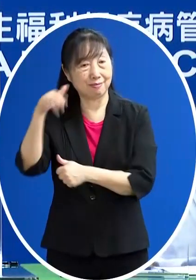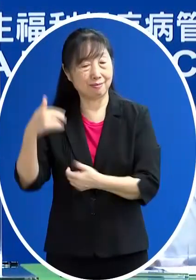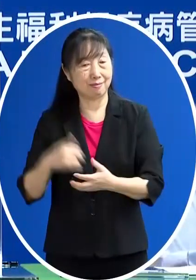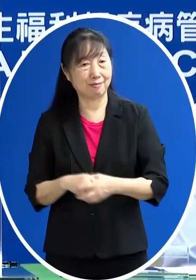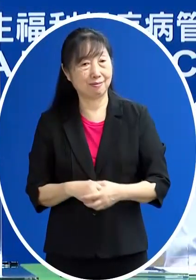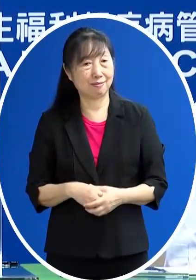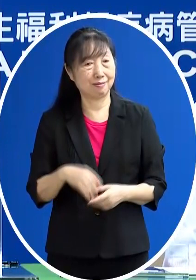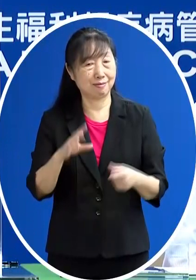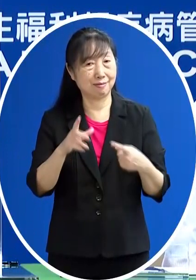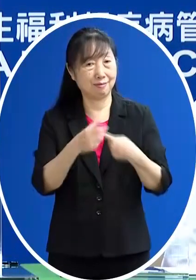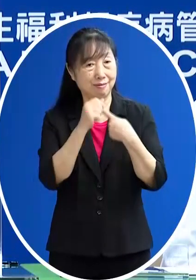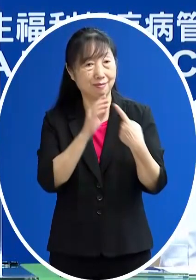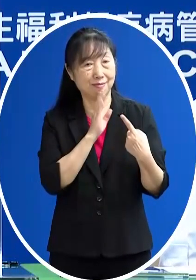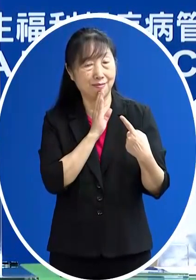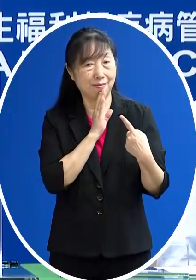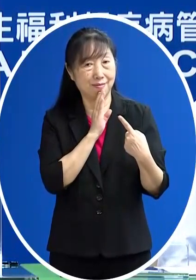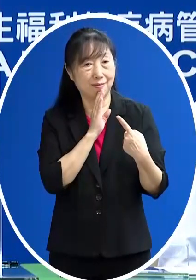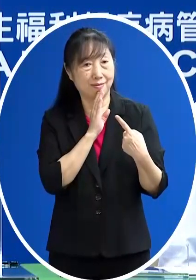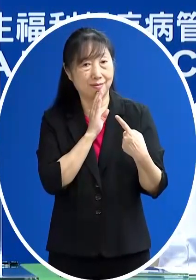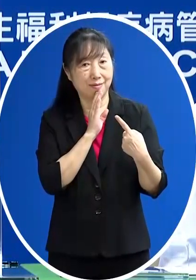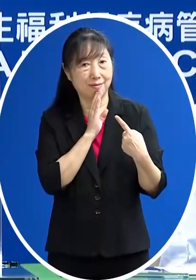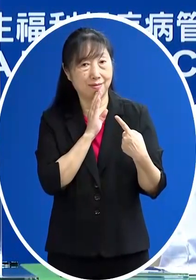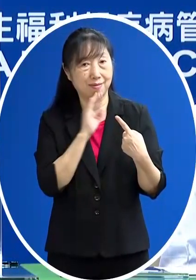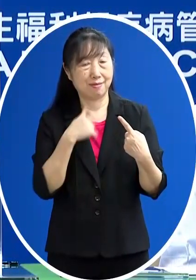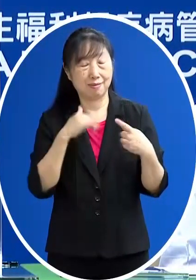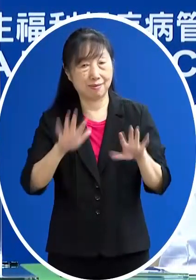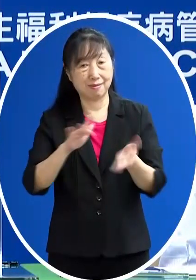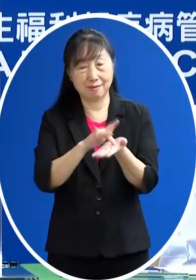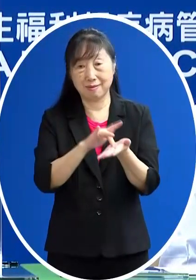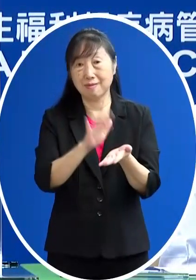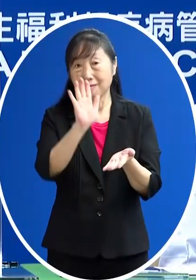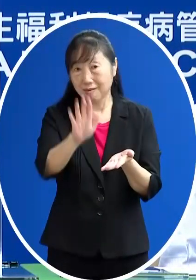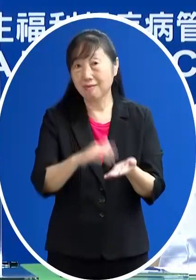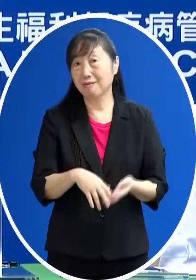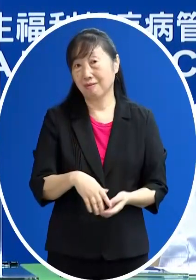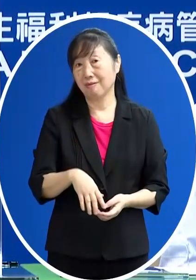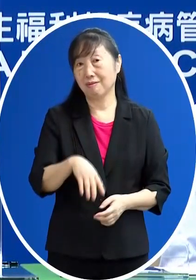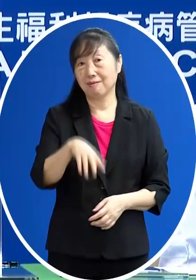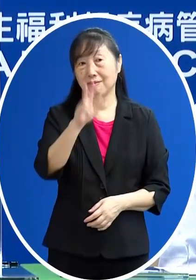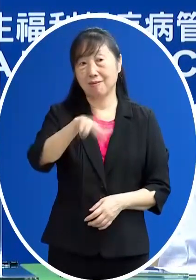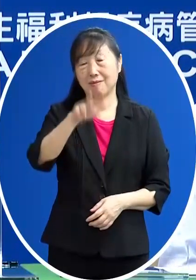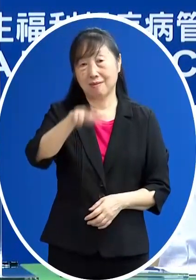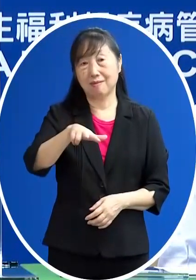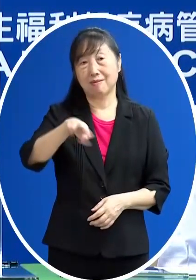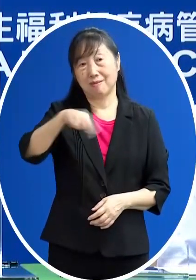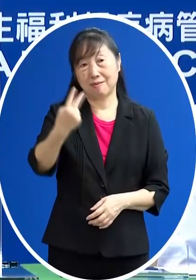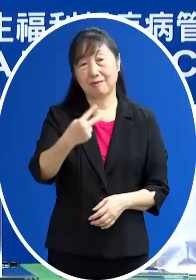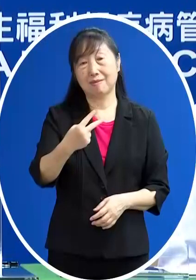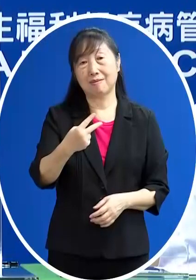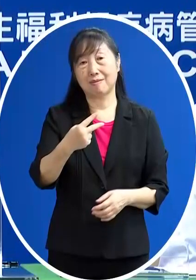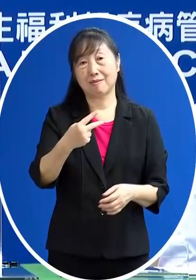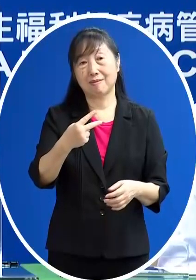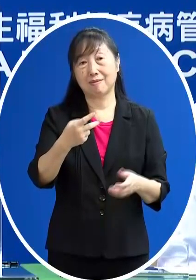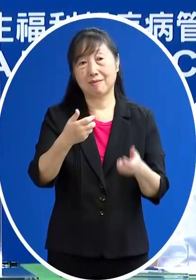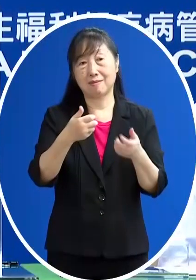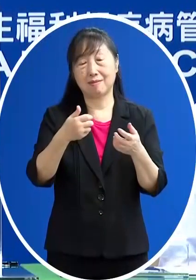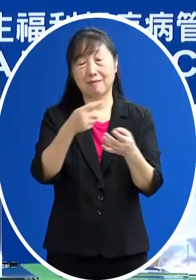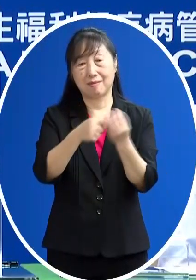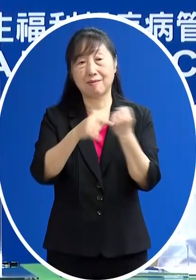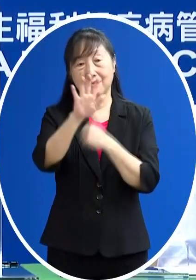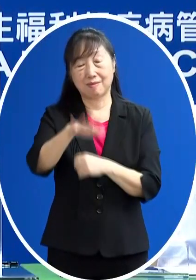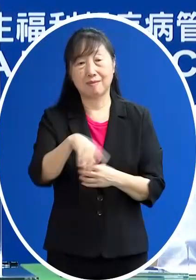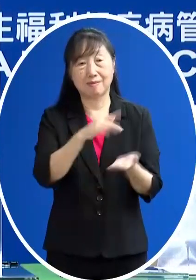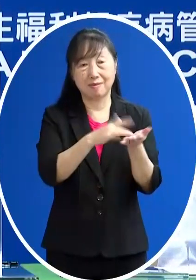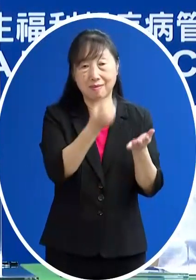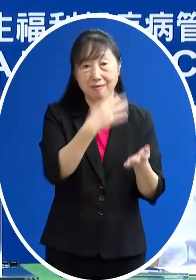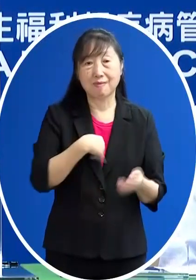没有，我这第一个哈，大概第一个现在不是没有药，我们现在有7200份的口服药物，16000的